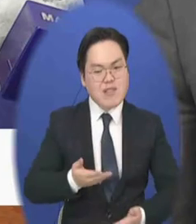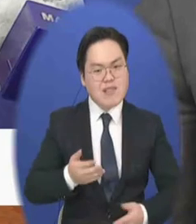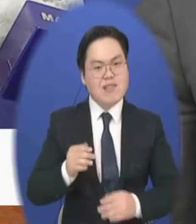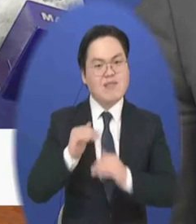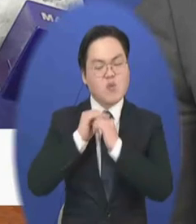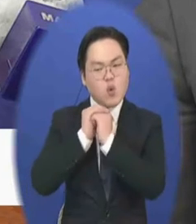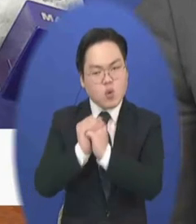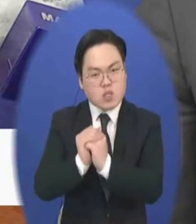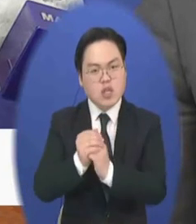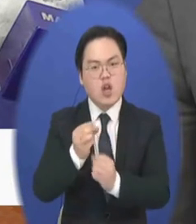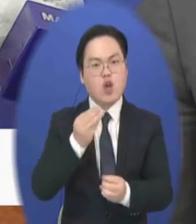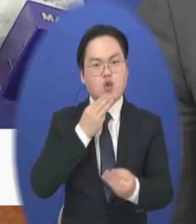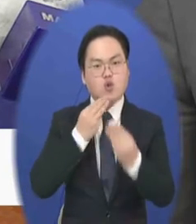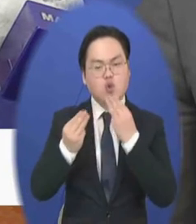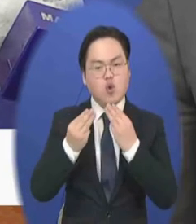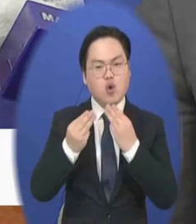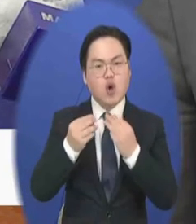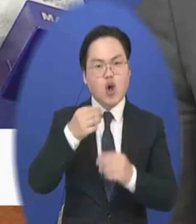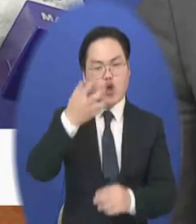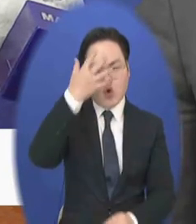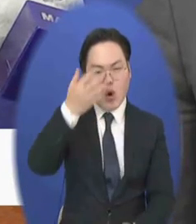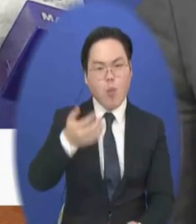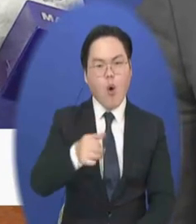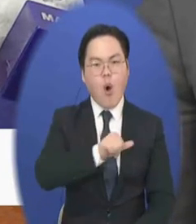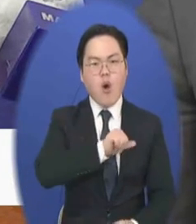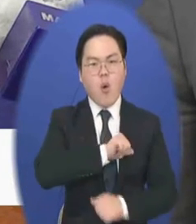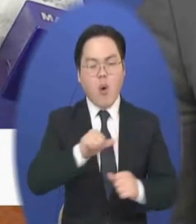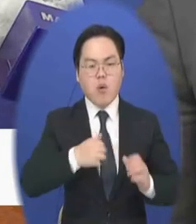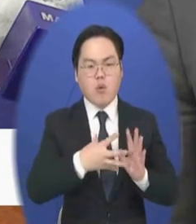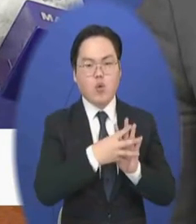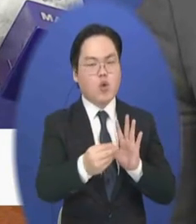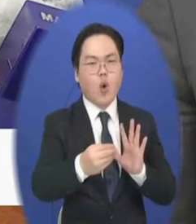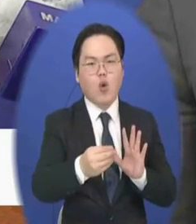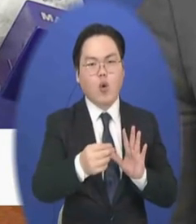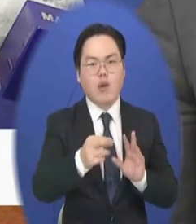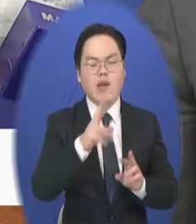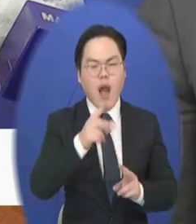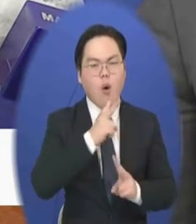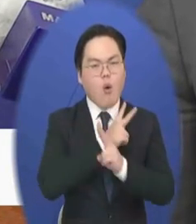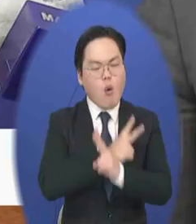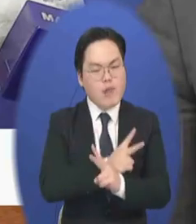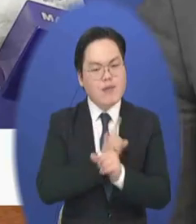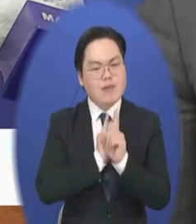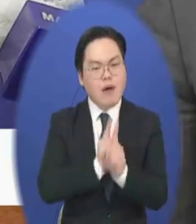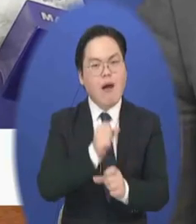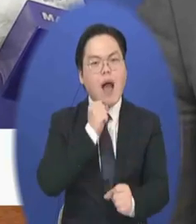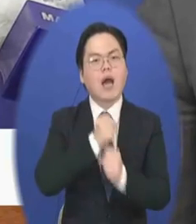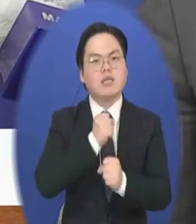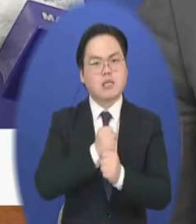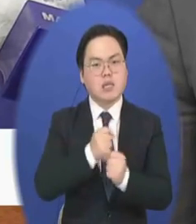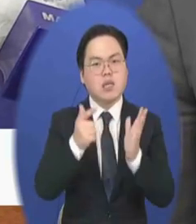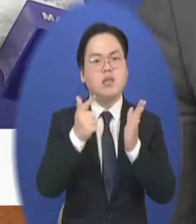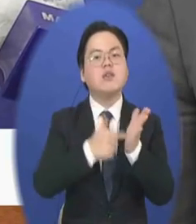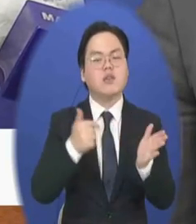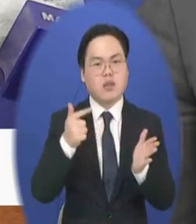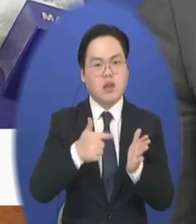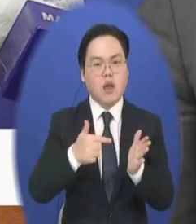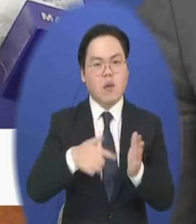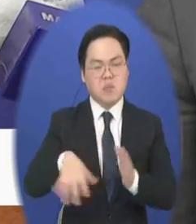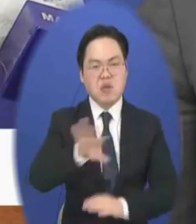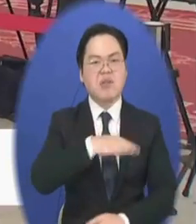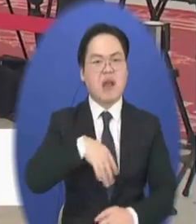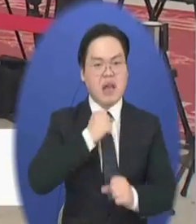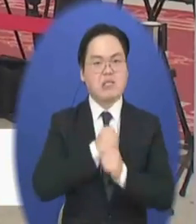тусаар ажиллах ийм зүйл заалт боломжийг хангасан ийм хуультай байх ёстой гэдэгтэр бол ажиллаж